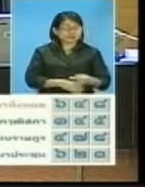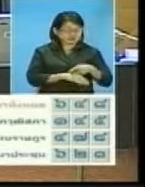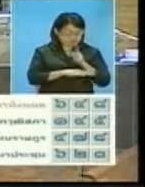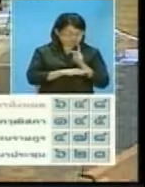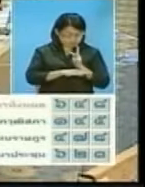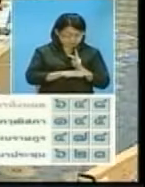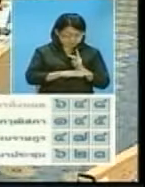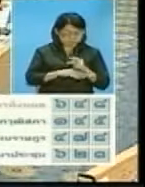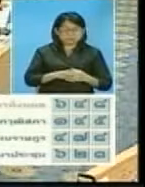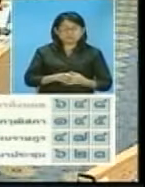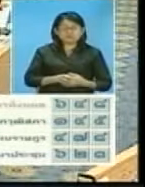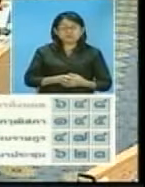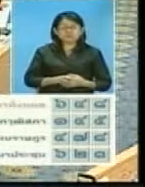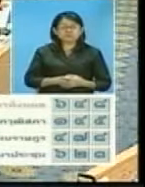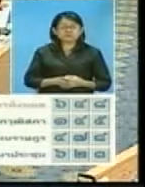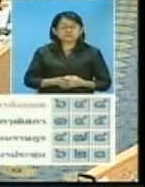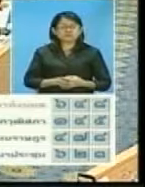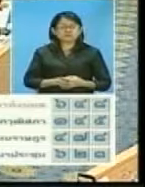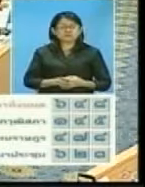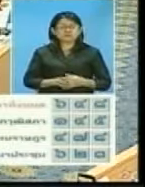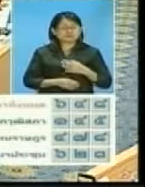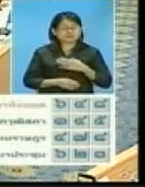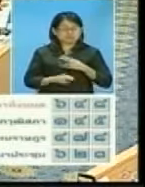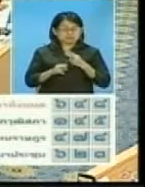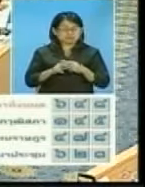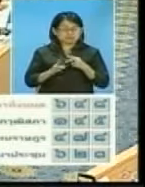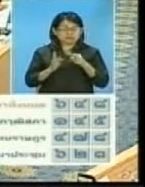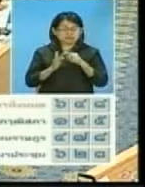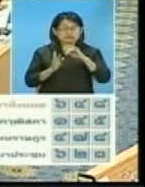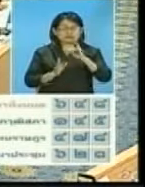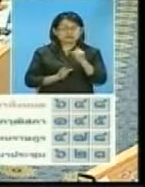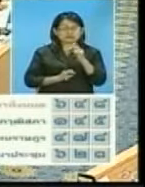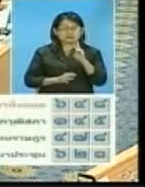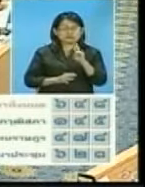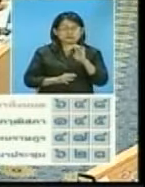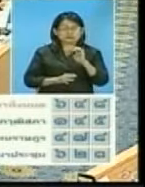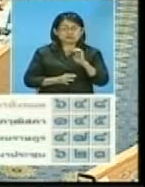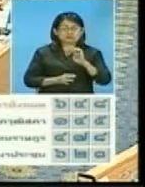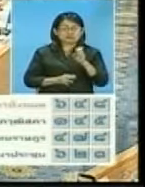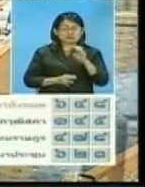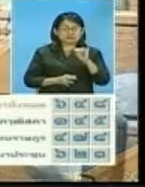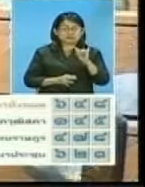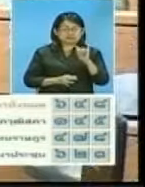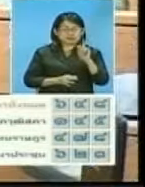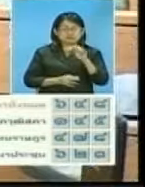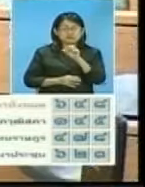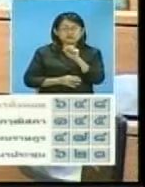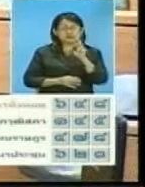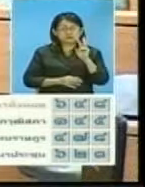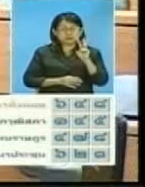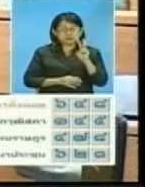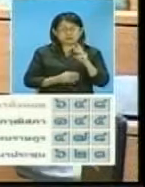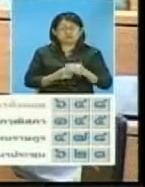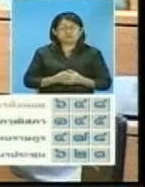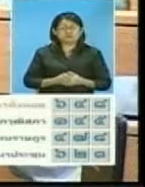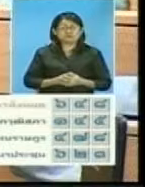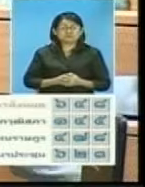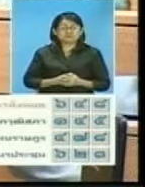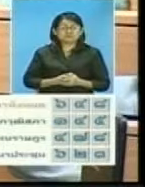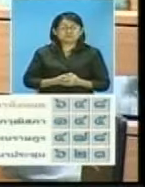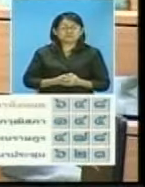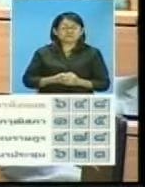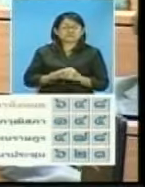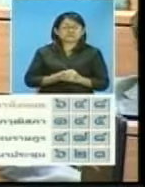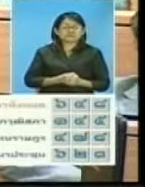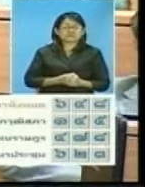กราบเรียนท่านประธานรัฐสภาที่เคารพกับผมเจริญภักดีวณิชสมาชิกรัฐสภาสมาชิกวุฒิส